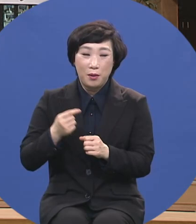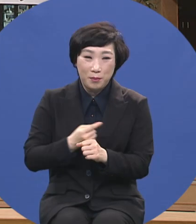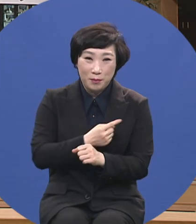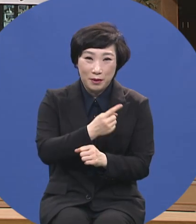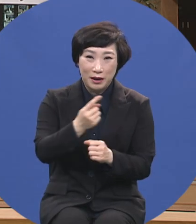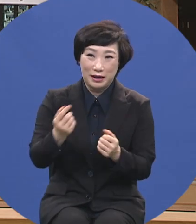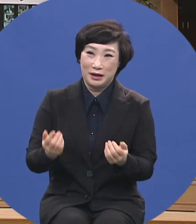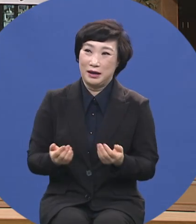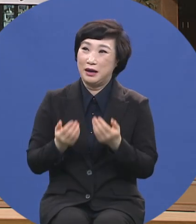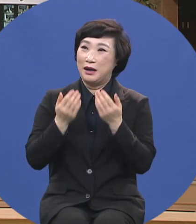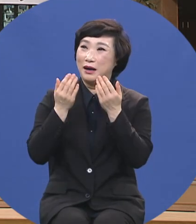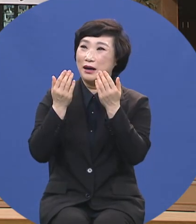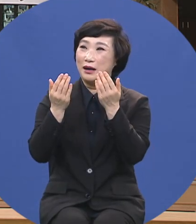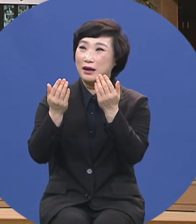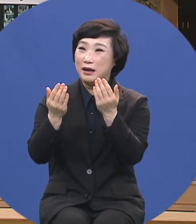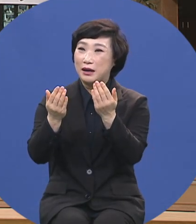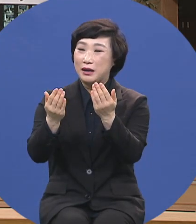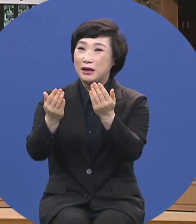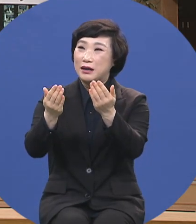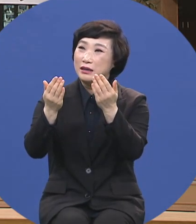몸